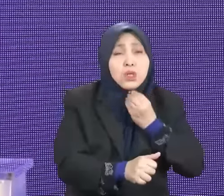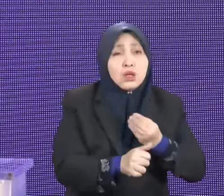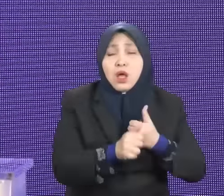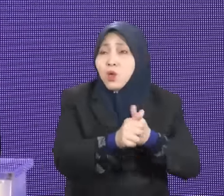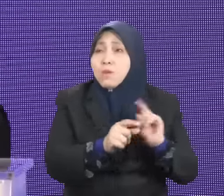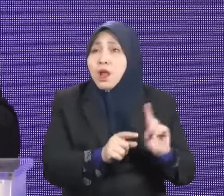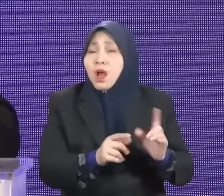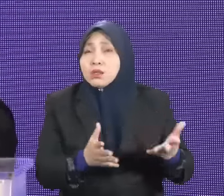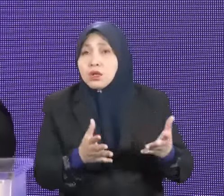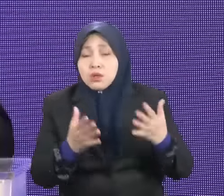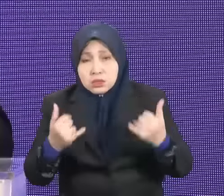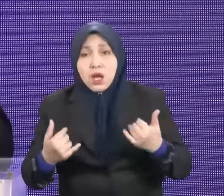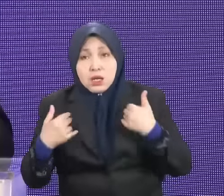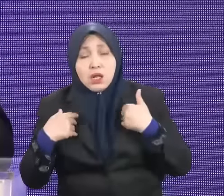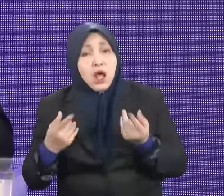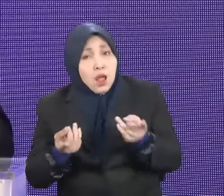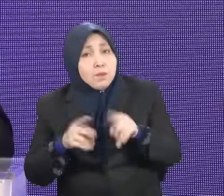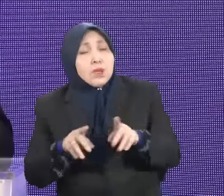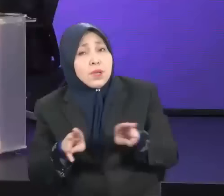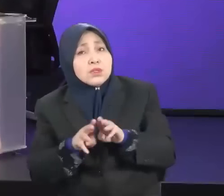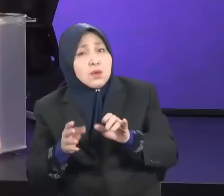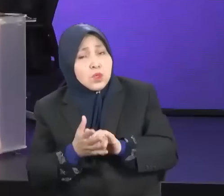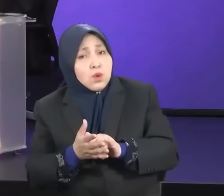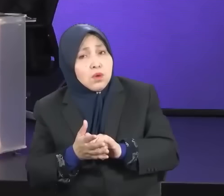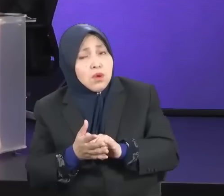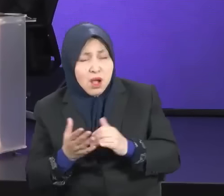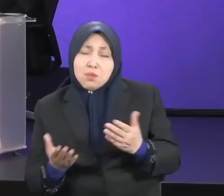zaman sekarang ada tabrak begitu saja